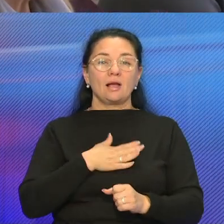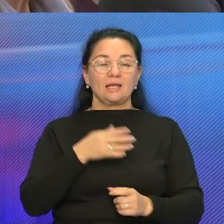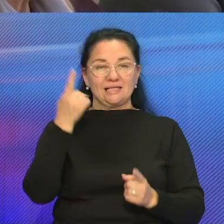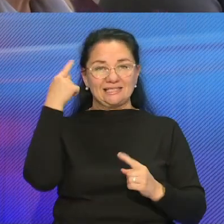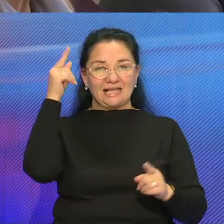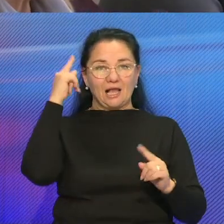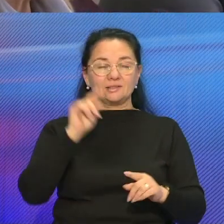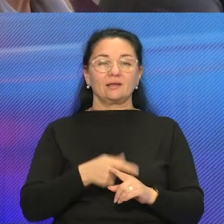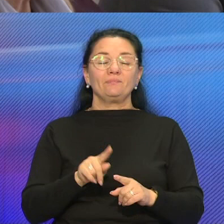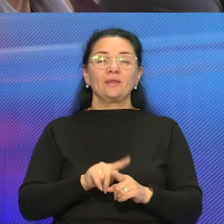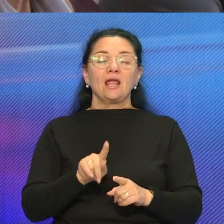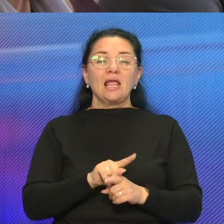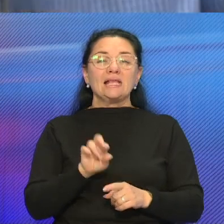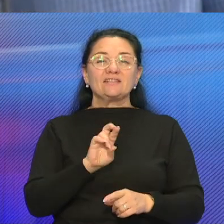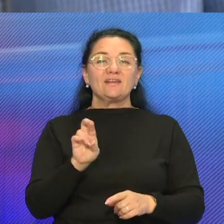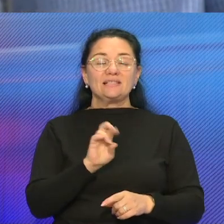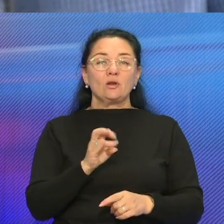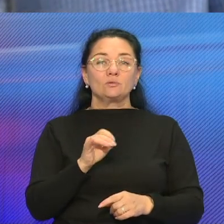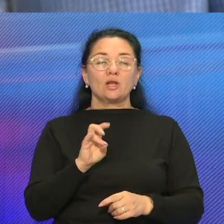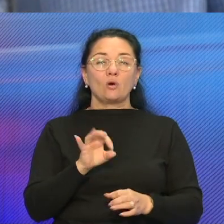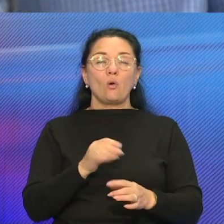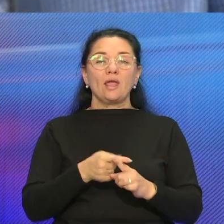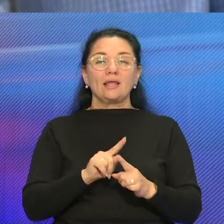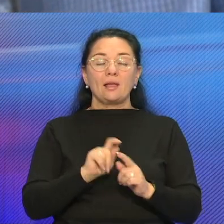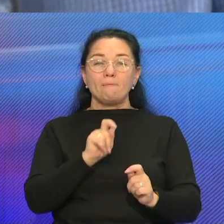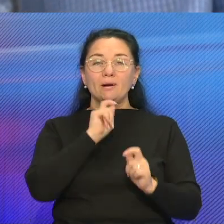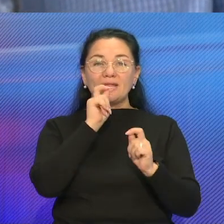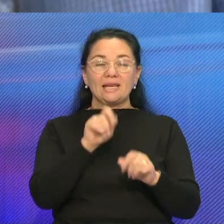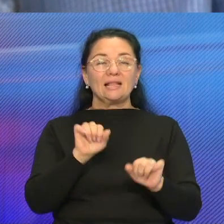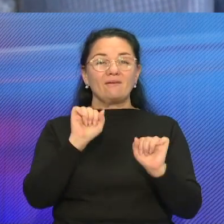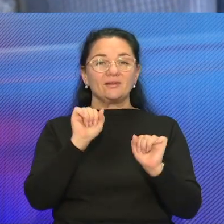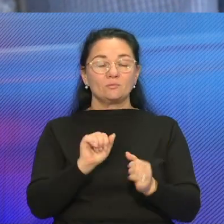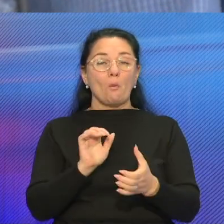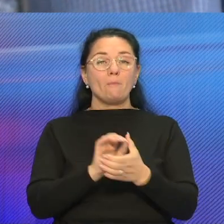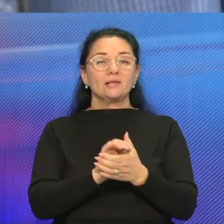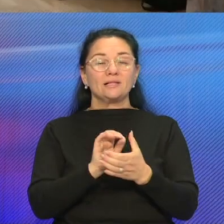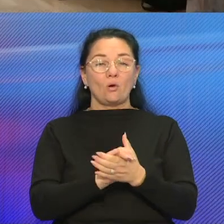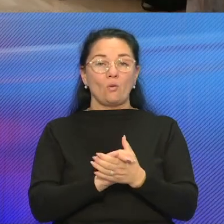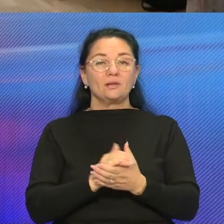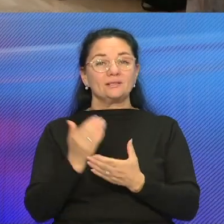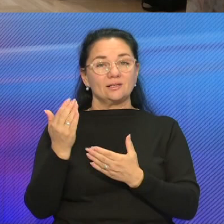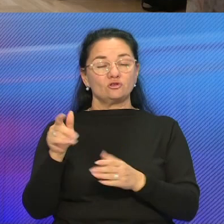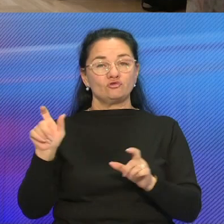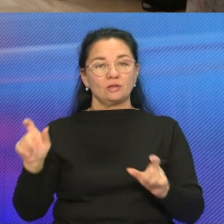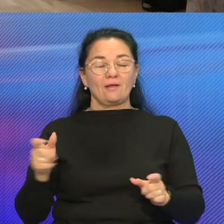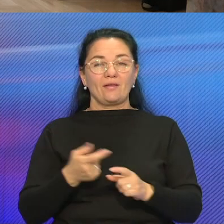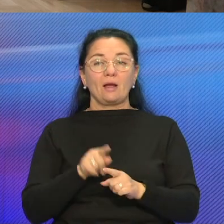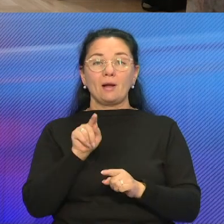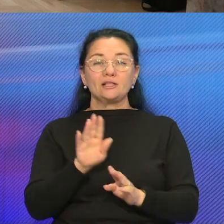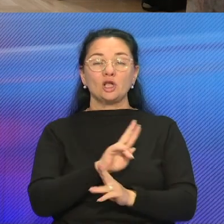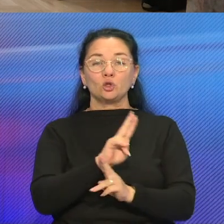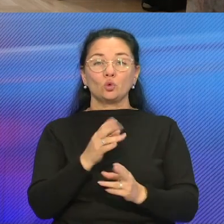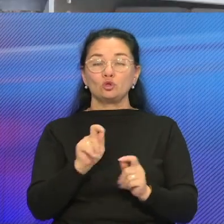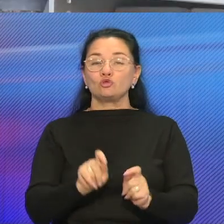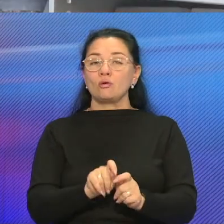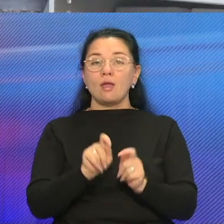сустрэча с пісьменніком Васільом Ширко падаравала махчымасть гродзінцам асабіста пазнаєміцца з аутарам. А те, хто іще не адкрылі для сябе